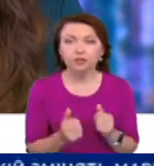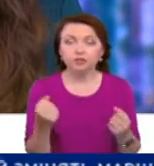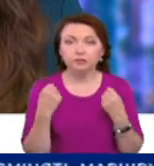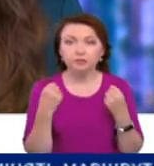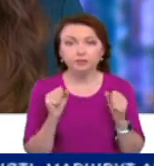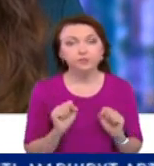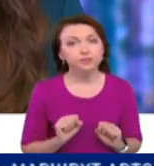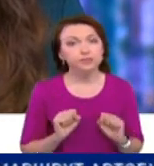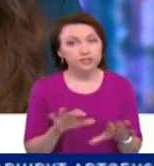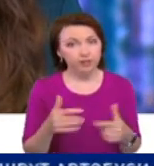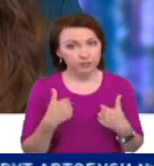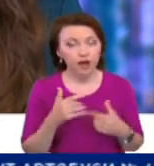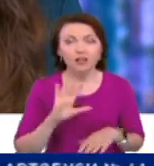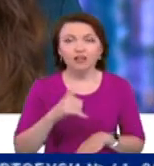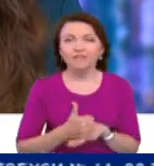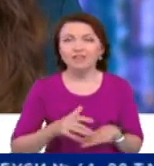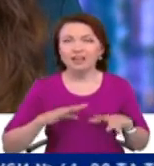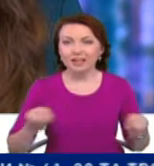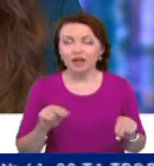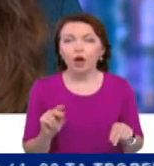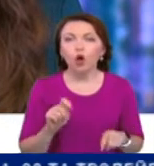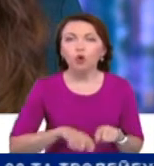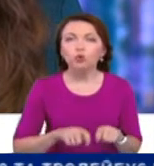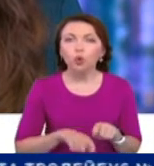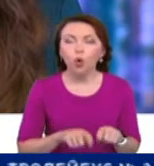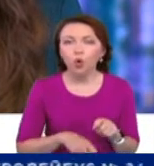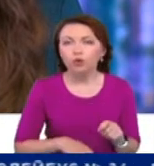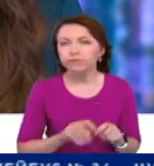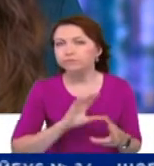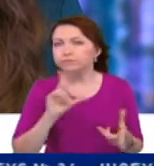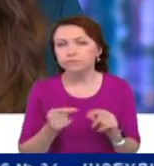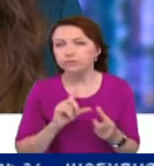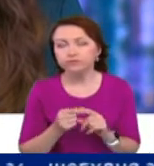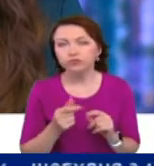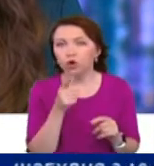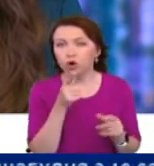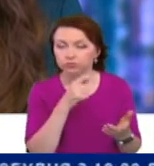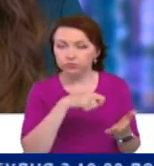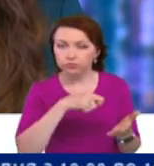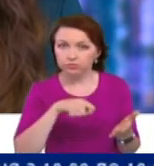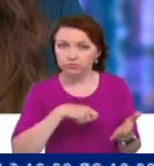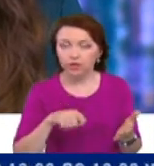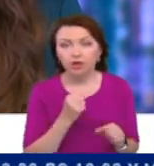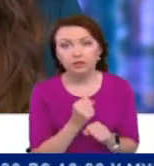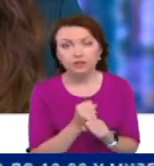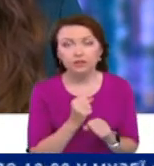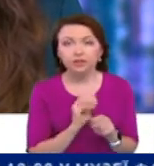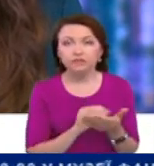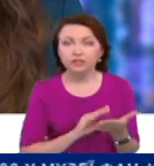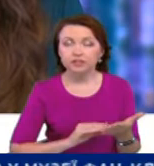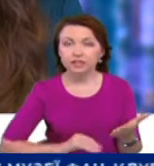сдавал мне, как главному тренеру, контрольные подходы. Все это мы брали на карандаш и уже делали какие-то,